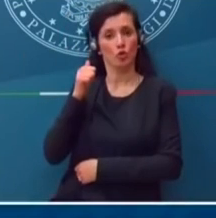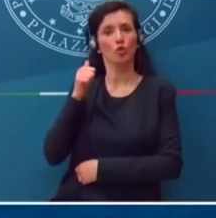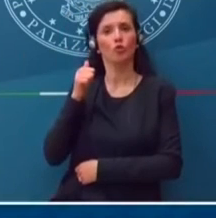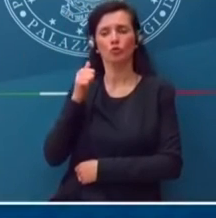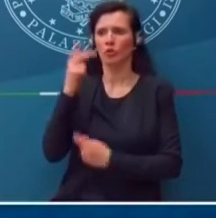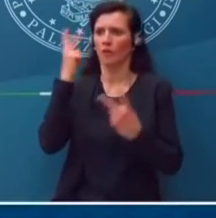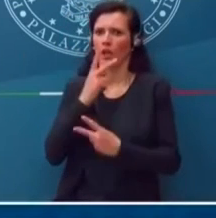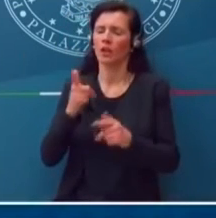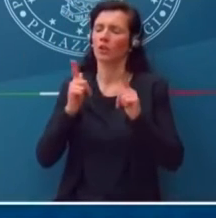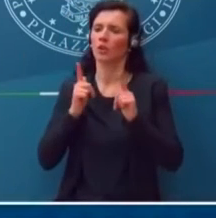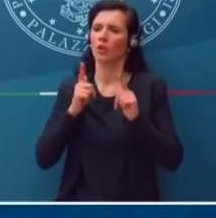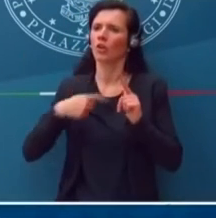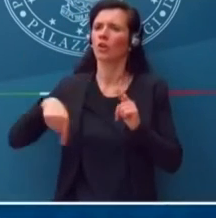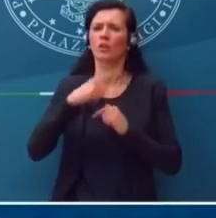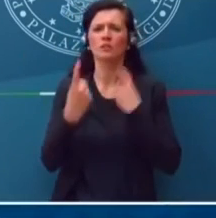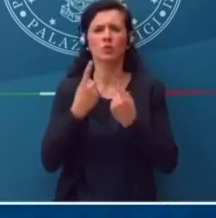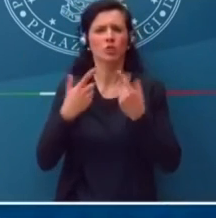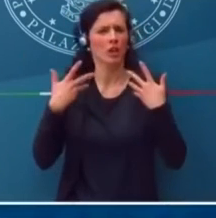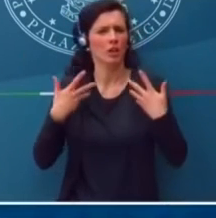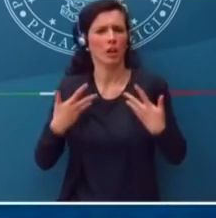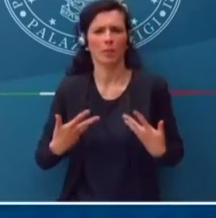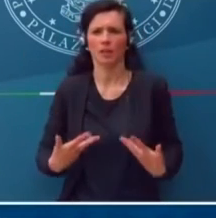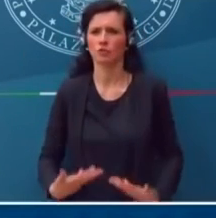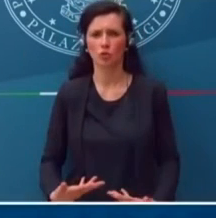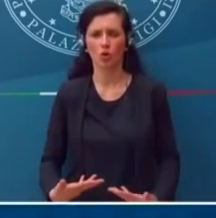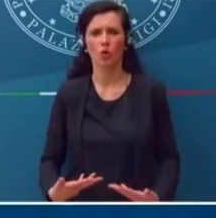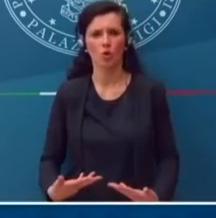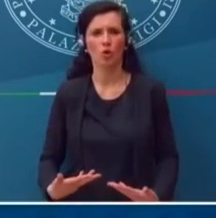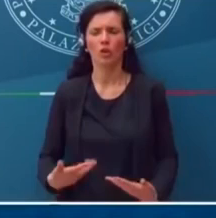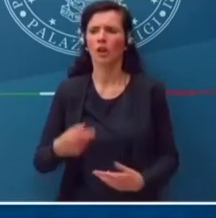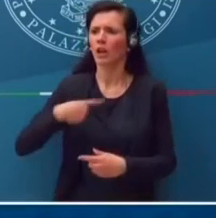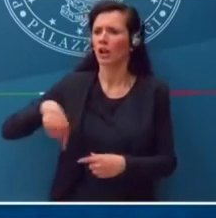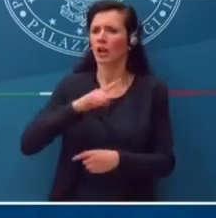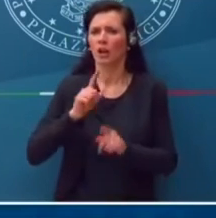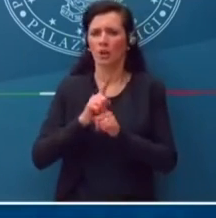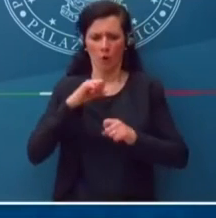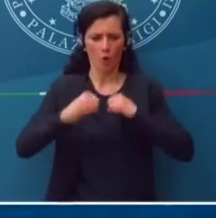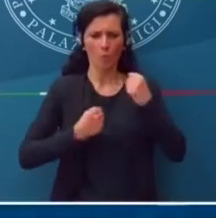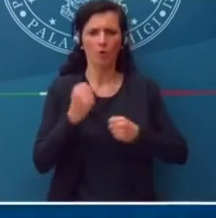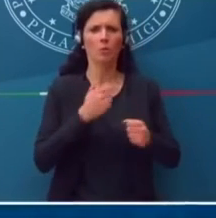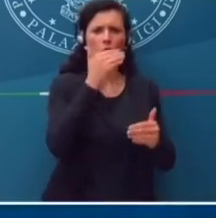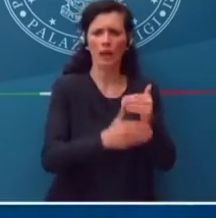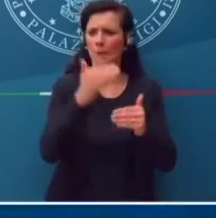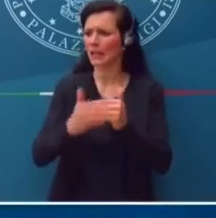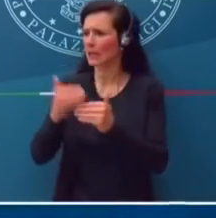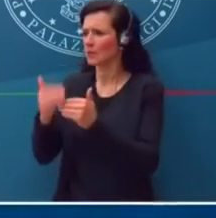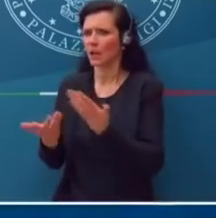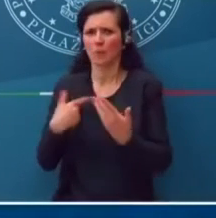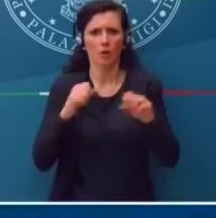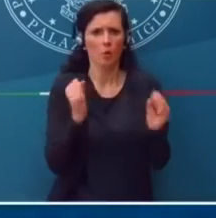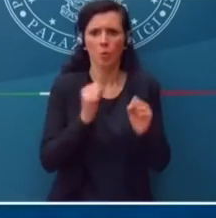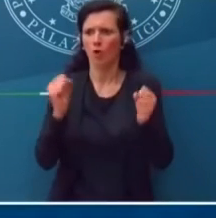di depressione, è un anno in cui siamo stati costretti ad avere comportamenti limitati, come dicevo